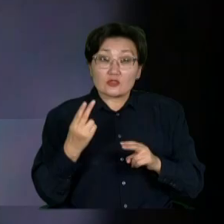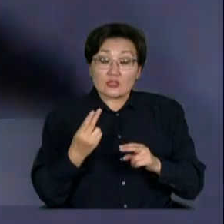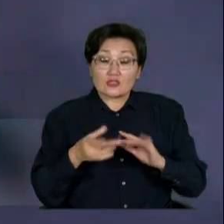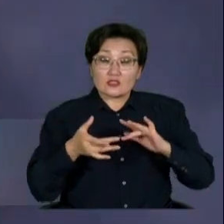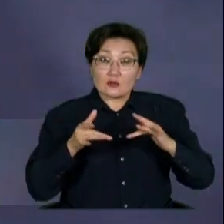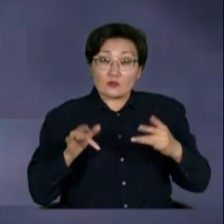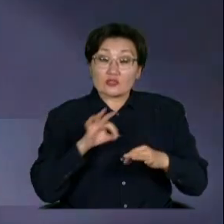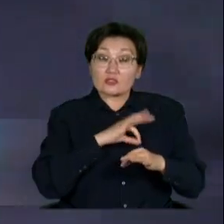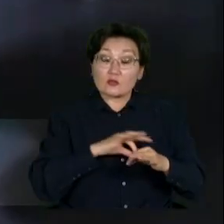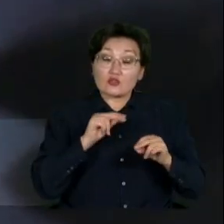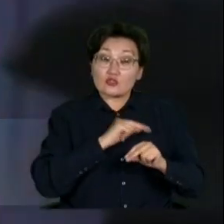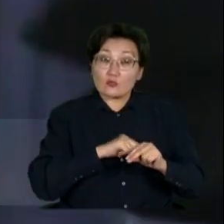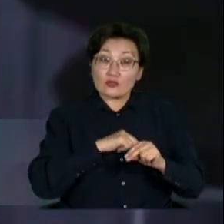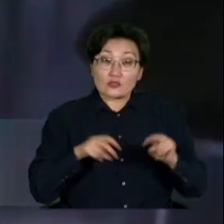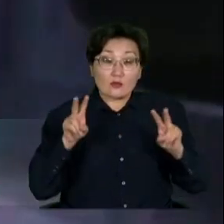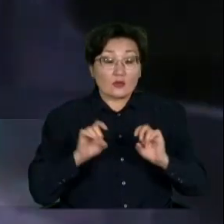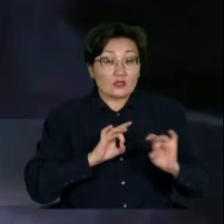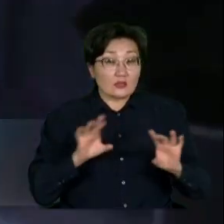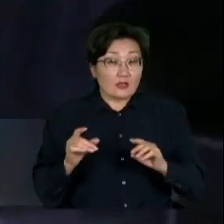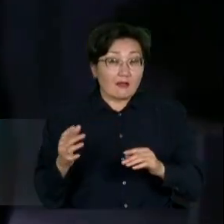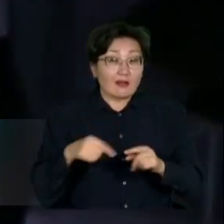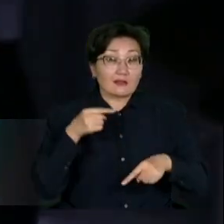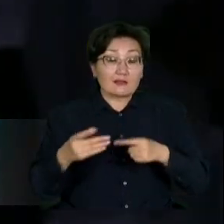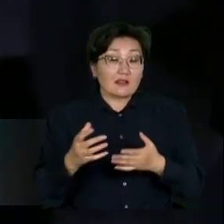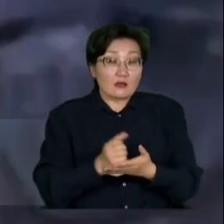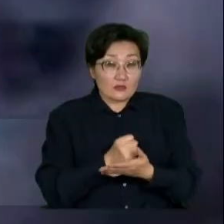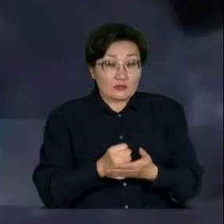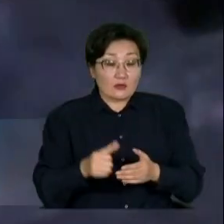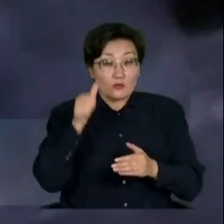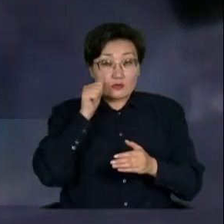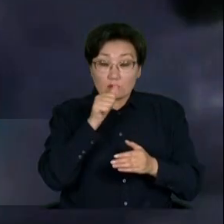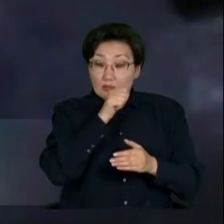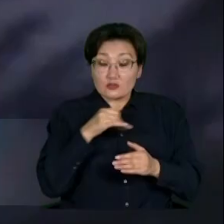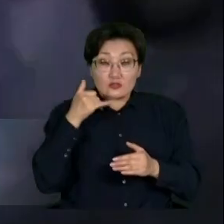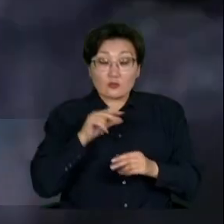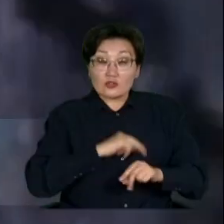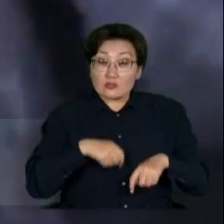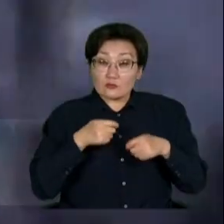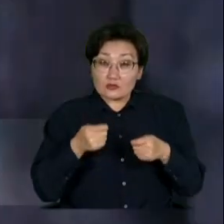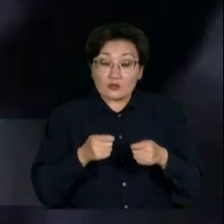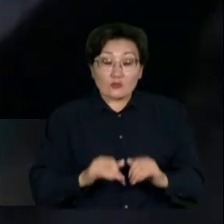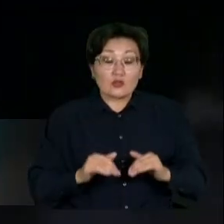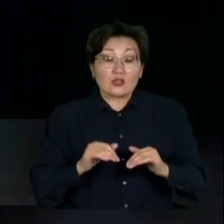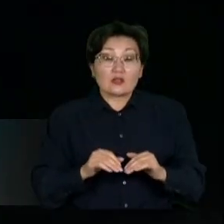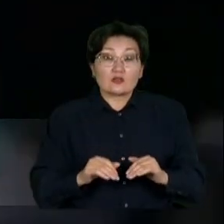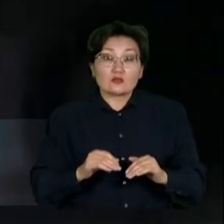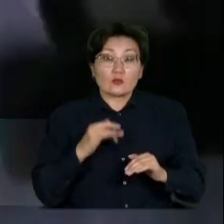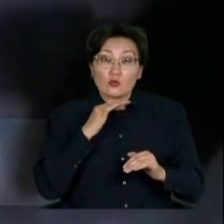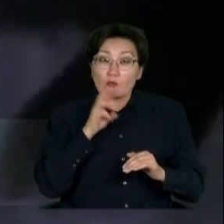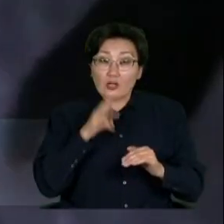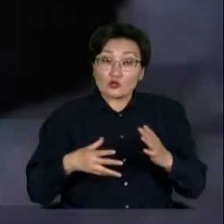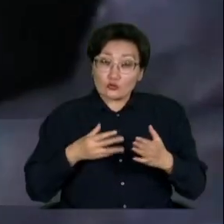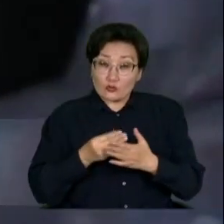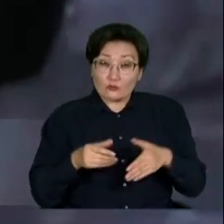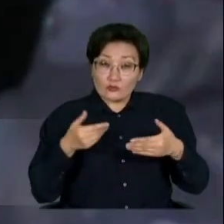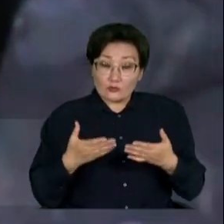желіден тиімді жұмыс деген хабарлама арқылы тап болғанын айтқан. Анонимді хабарласқан жұмыс беруші оған жоғары айлық ұсыныпты.